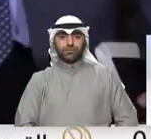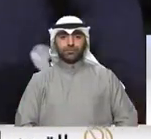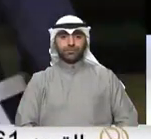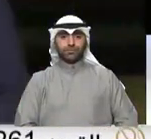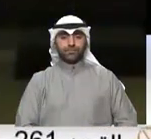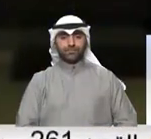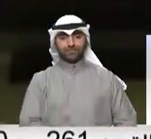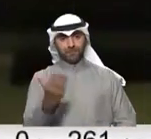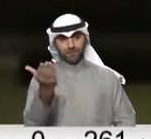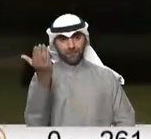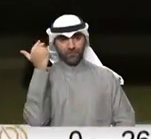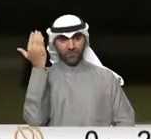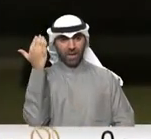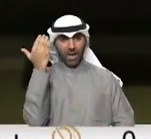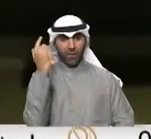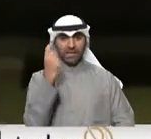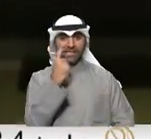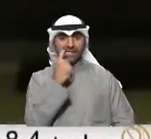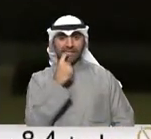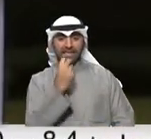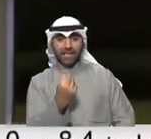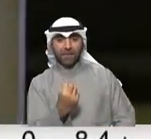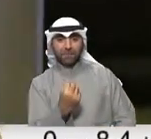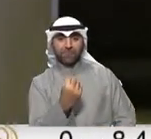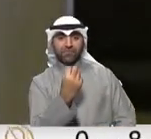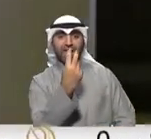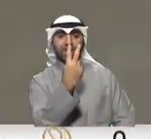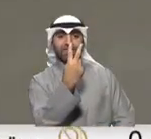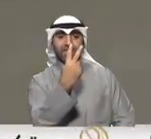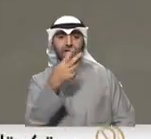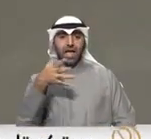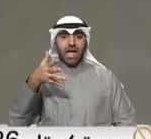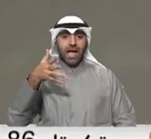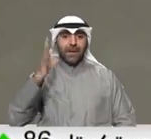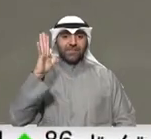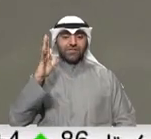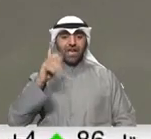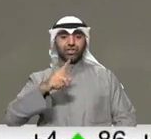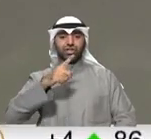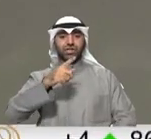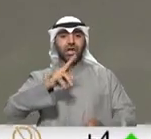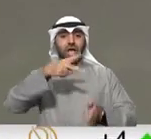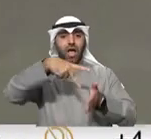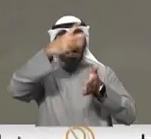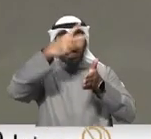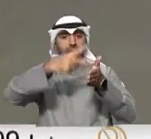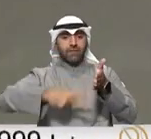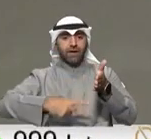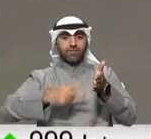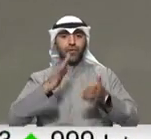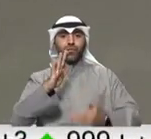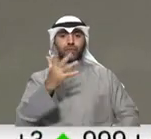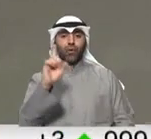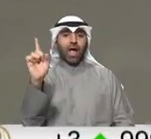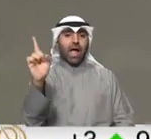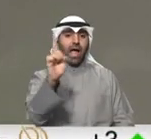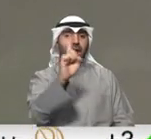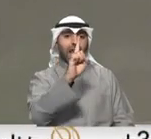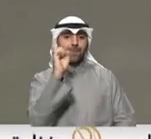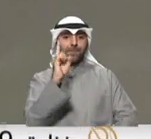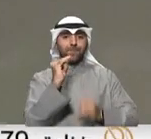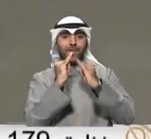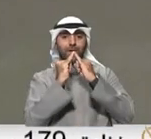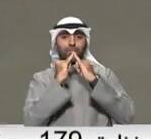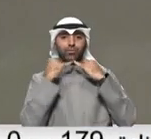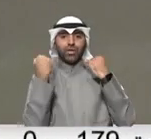الأيام القليلة الماضية حملت بإجابتها آخر التطورات حول الملف النووي الإيراني بعد جمود سياسي صحبه